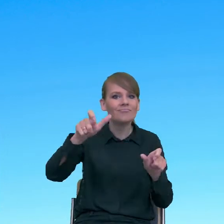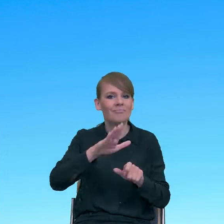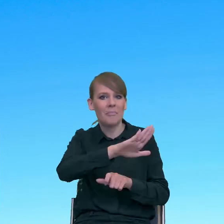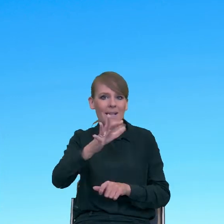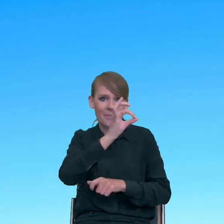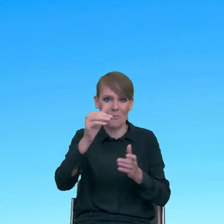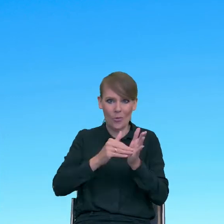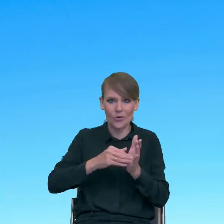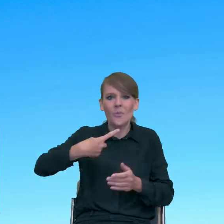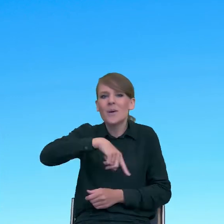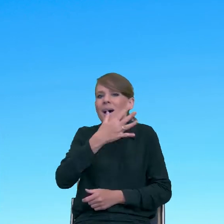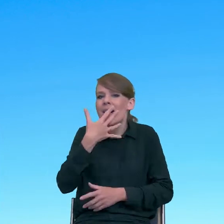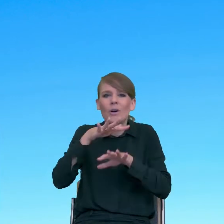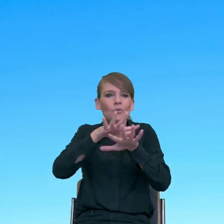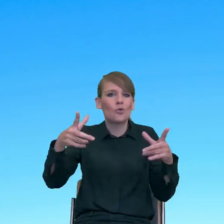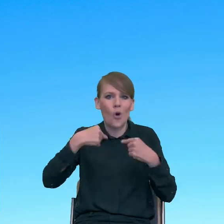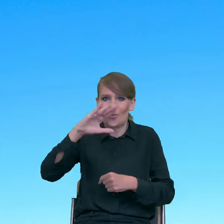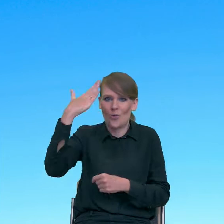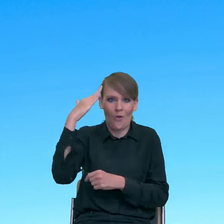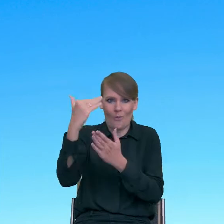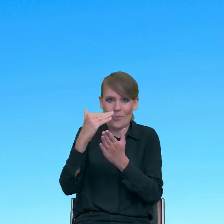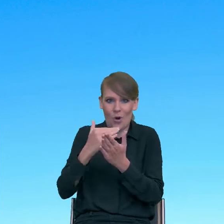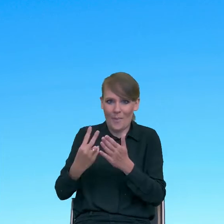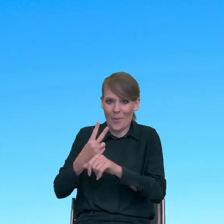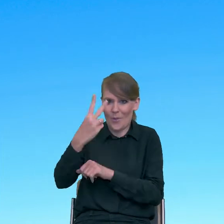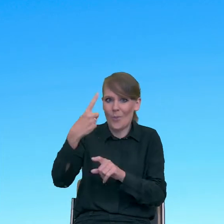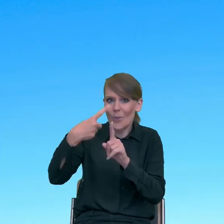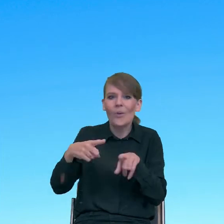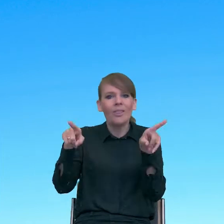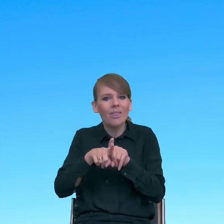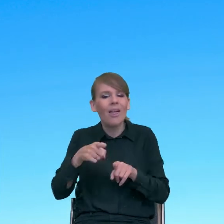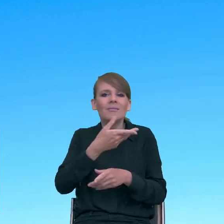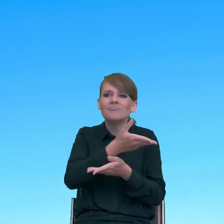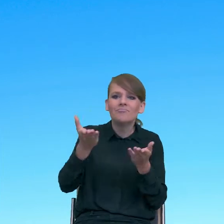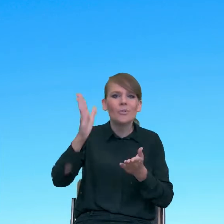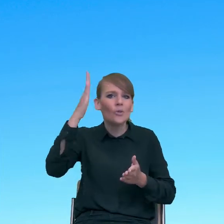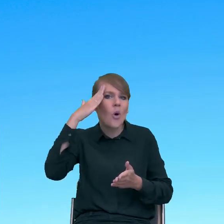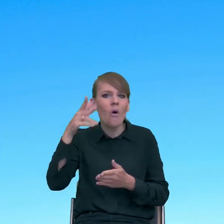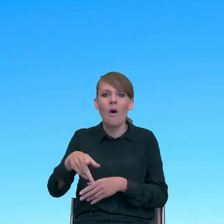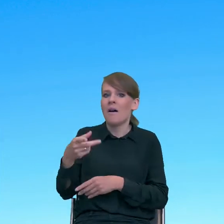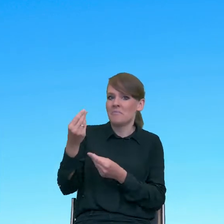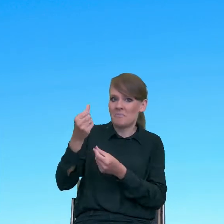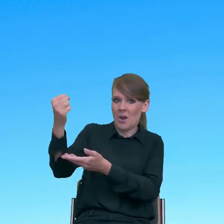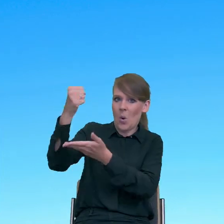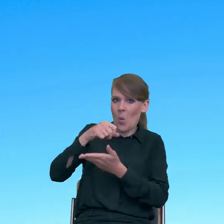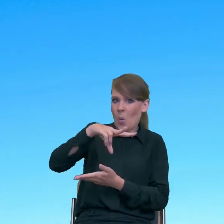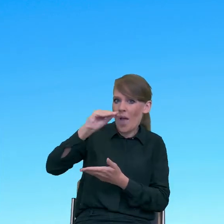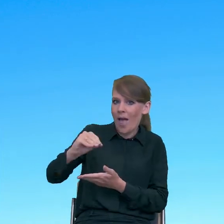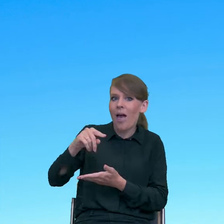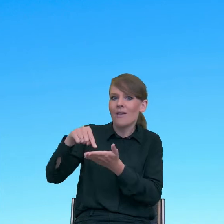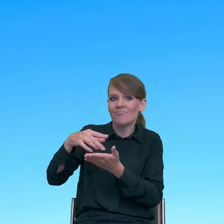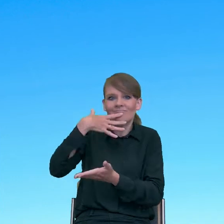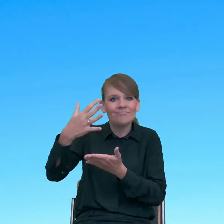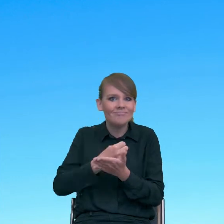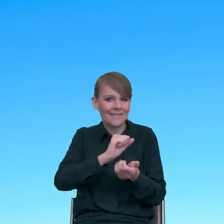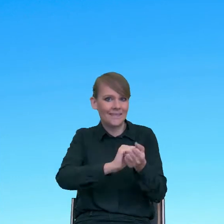najwięcej osób dowiedziało się o programie Dostępność Plus, a także o roli, jaką mają fundusze europejskie we wspieraniu zmiany w zakresie